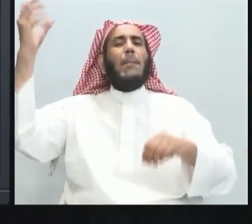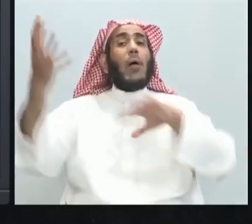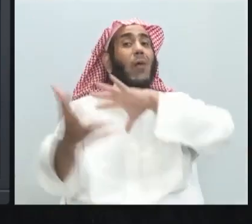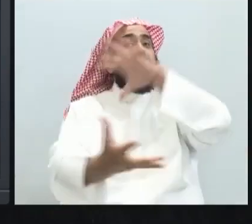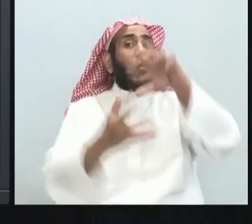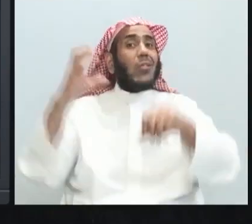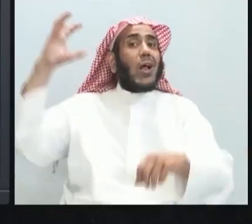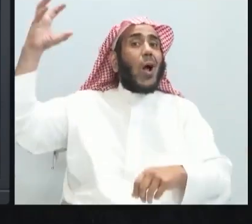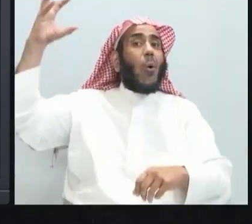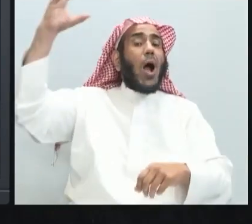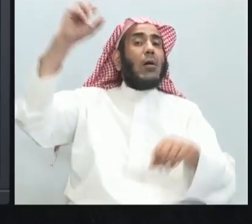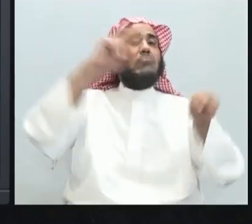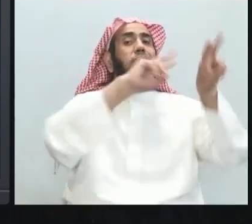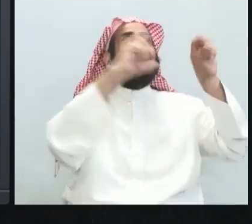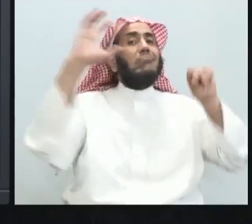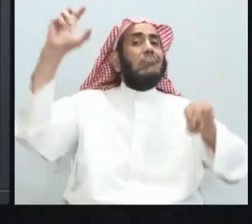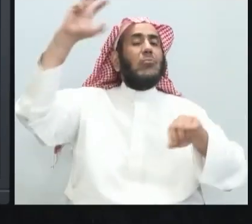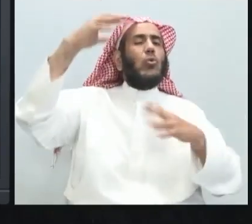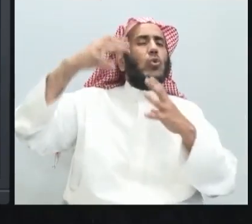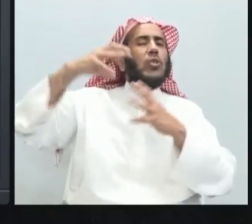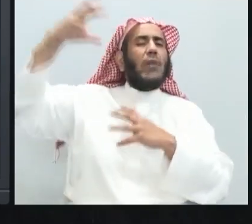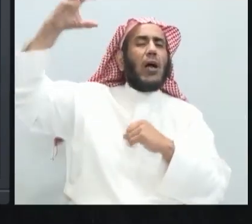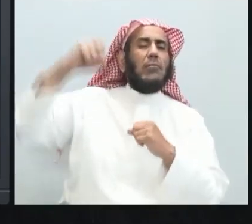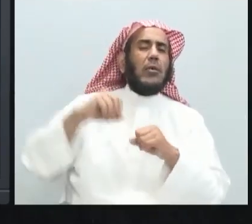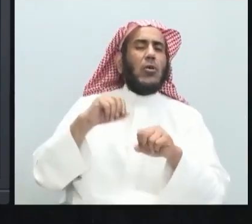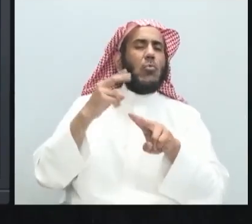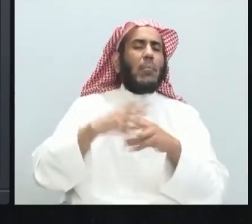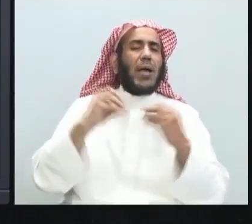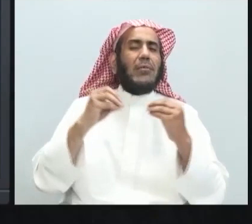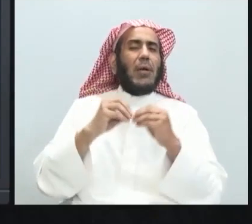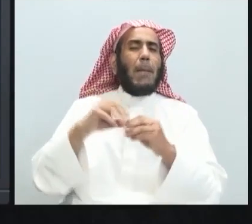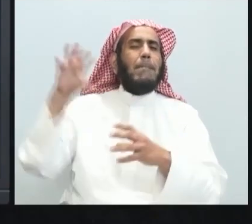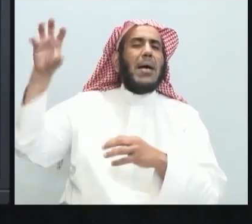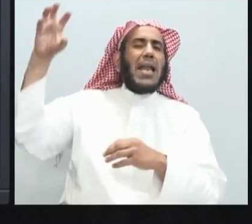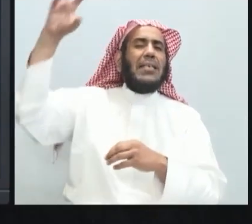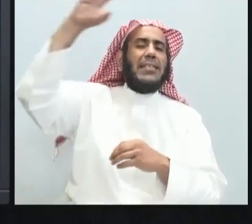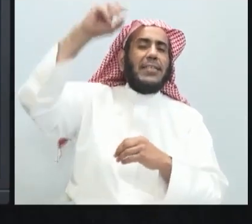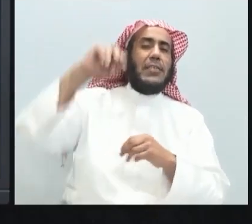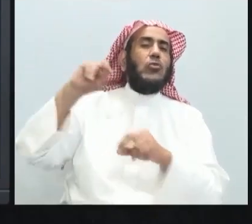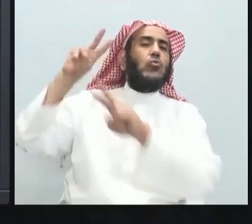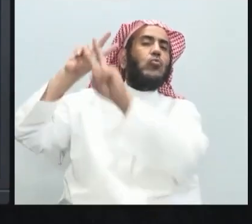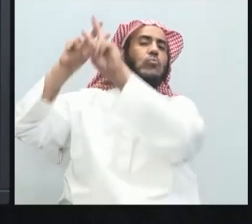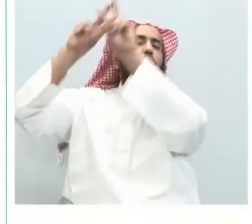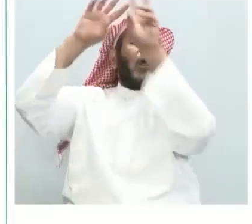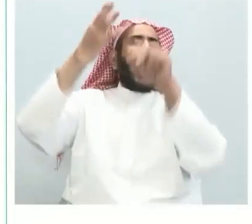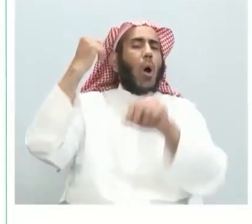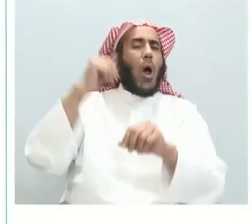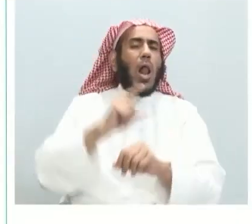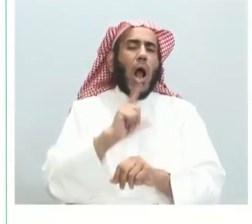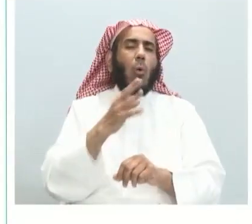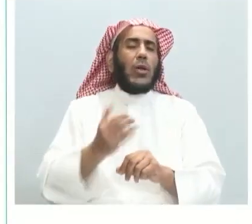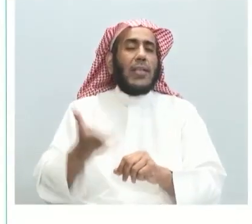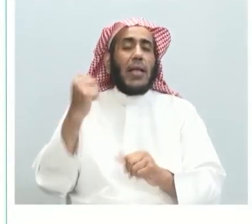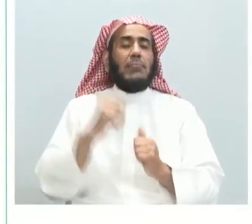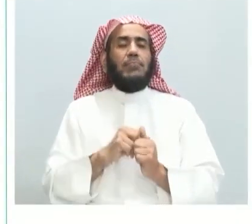البروج انما سميت بروجا لارتفاعها والمراد بها منازل للنجوم اذا قول الله